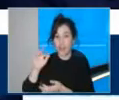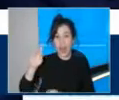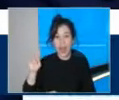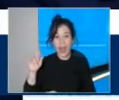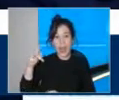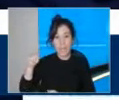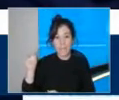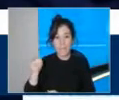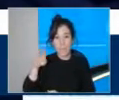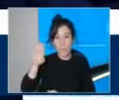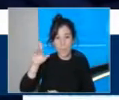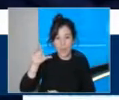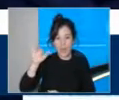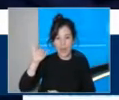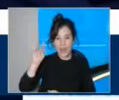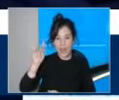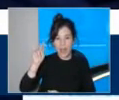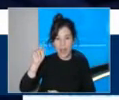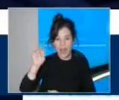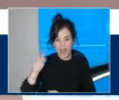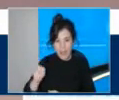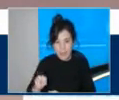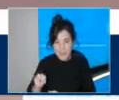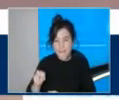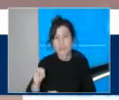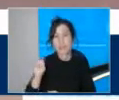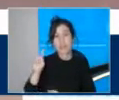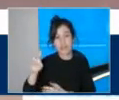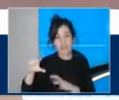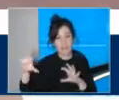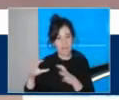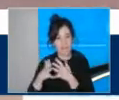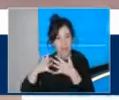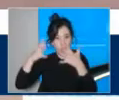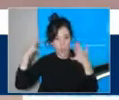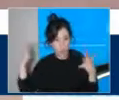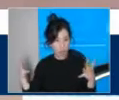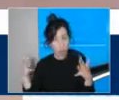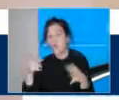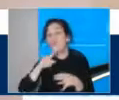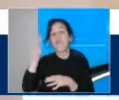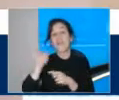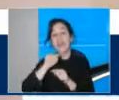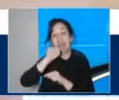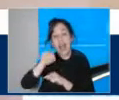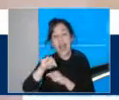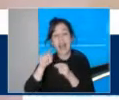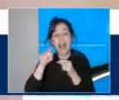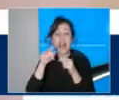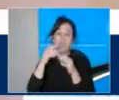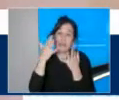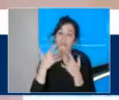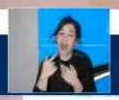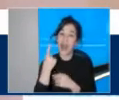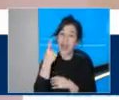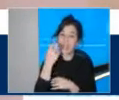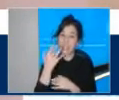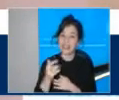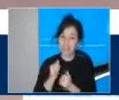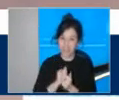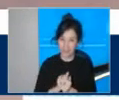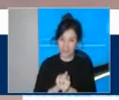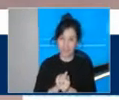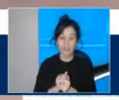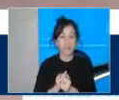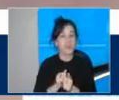המפלגה, מפלגה חשובה וגדולה, וכנראה שהיא מגיעה אפילו למספר חד ספרתי לפי רוב הסקרים, ושהיא לא תגיע... דוקטור נבון, הסיכויים